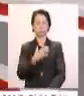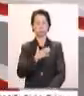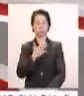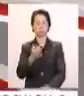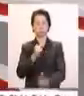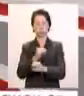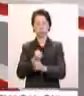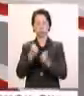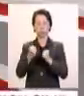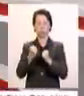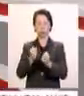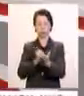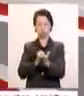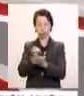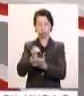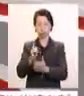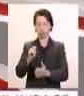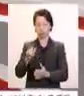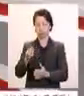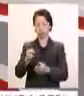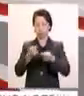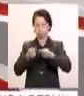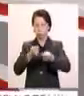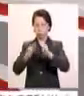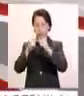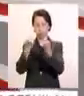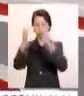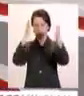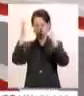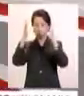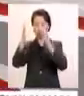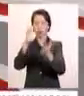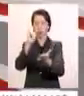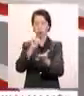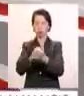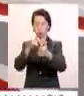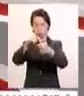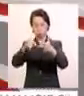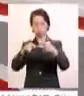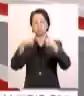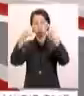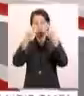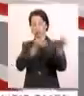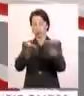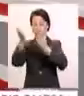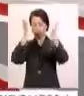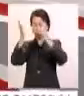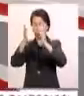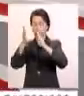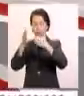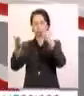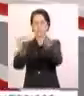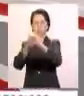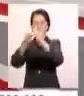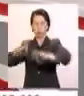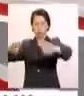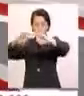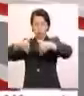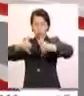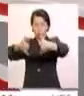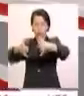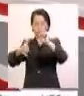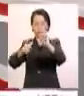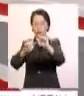Komitmen, kerja keras dan kejujuran Tan Cheng Ho mengendali Harimau Malaya antara elemen yang berjaya membawa Malaysia ke pentas final Piala